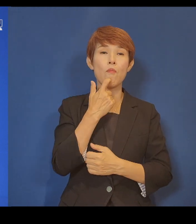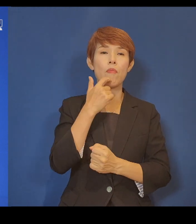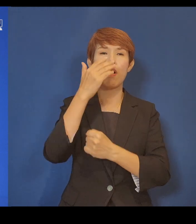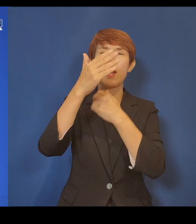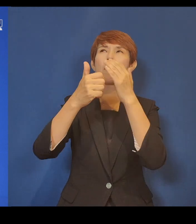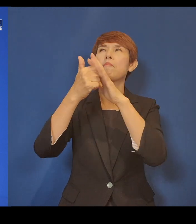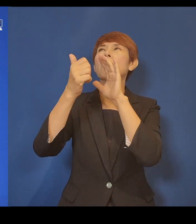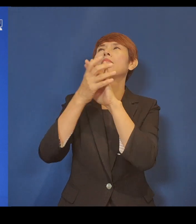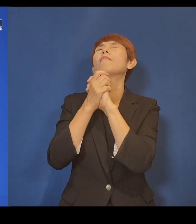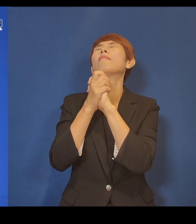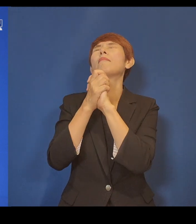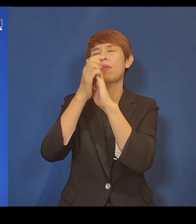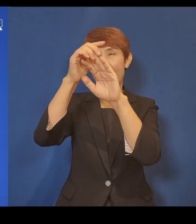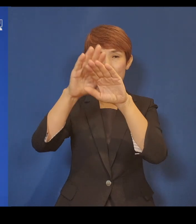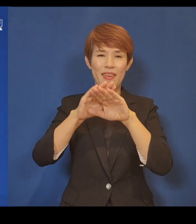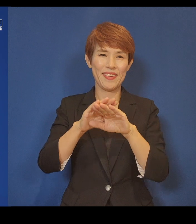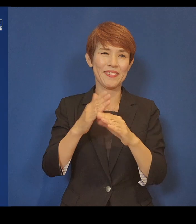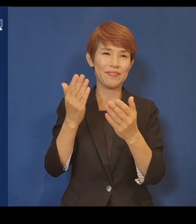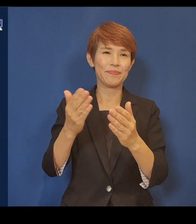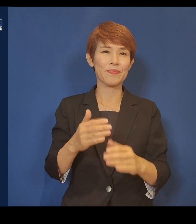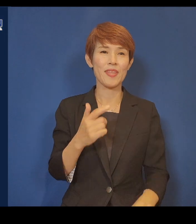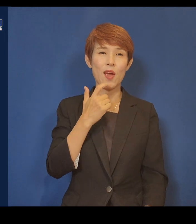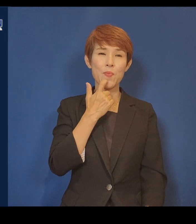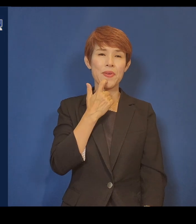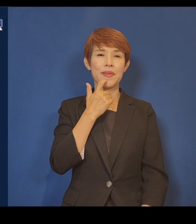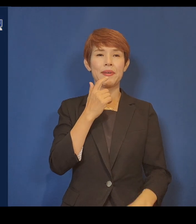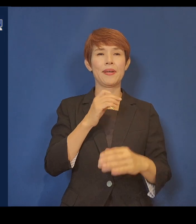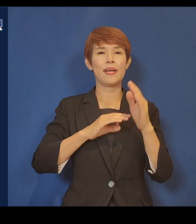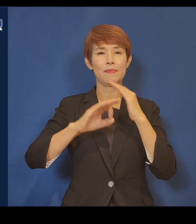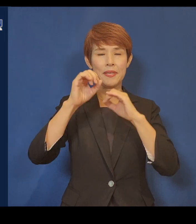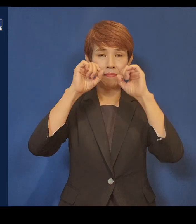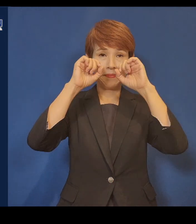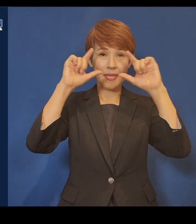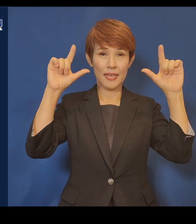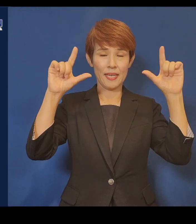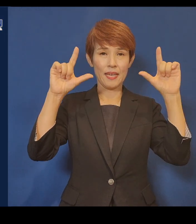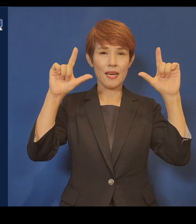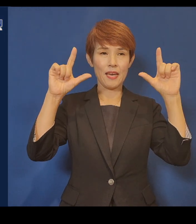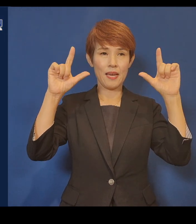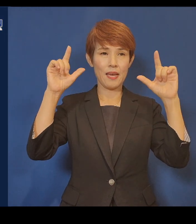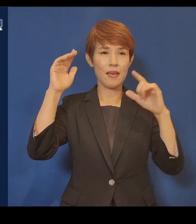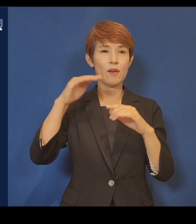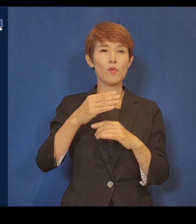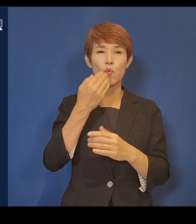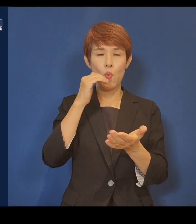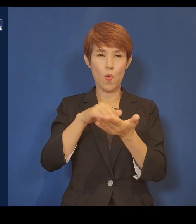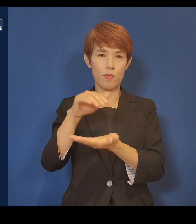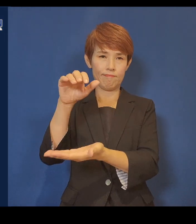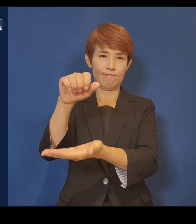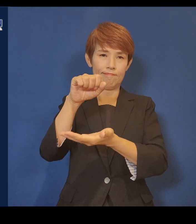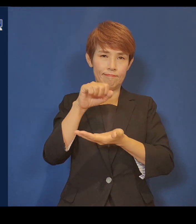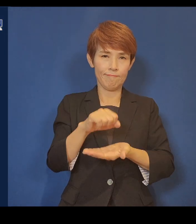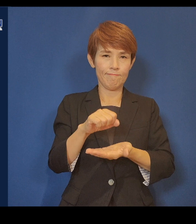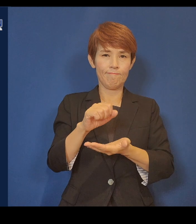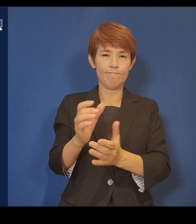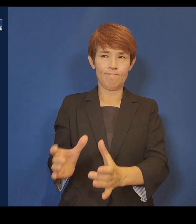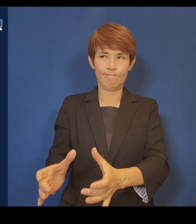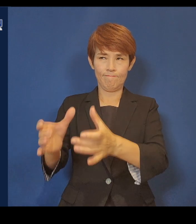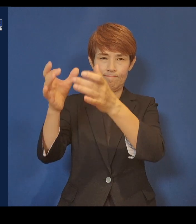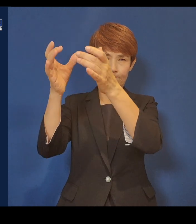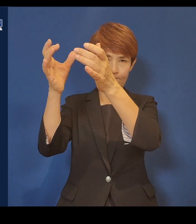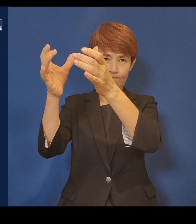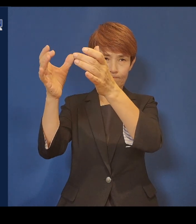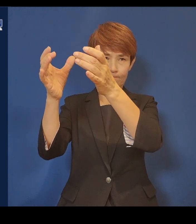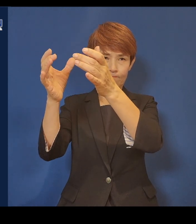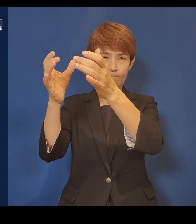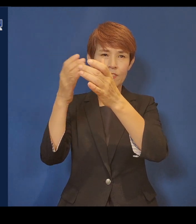드려요. 말씀 볼까요? 야곱이 아침에 일찍이 일어나 베개로 삼았던 돌을 가져다가 기둥으로